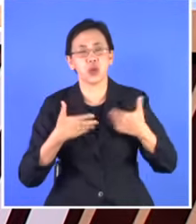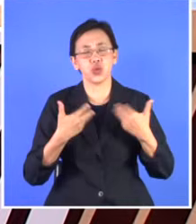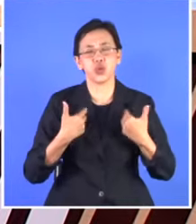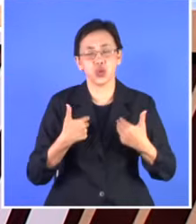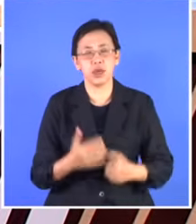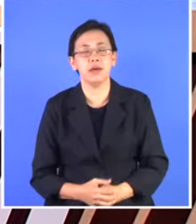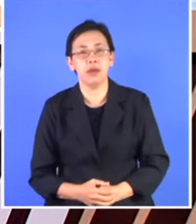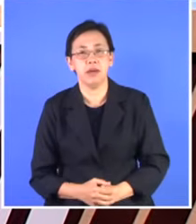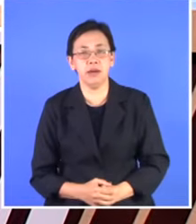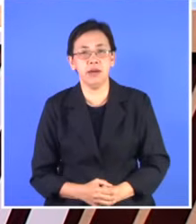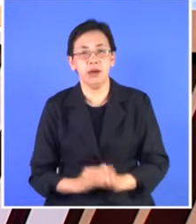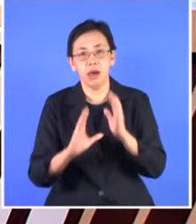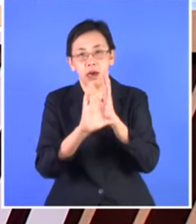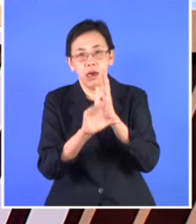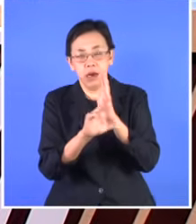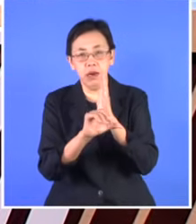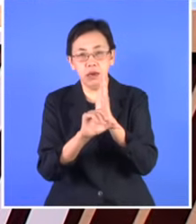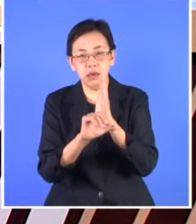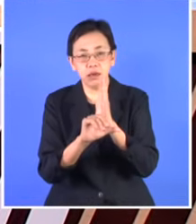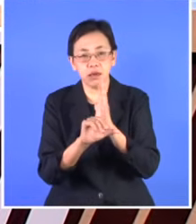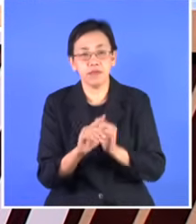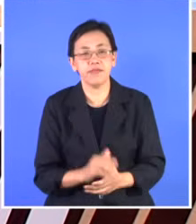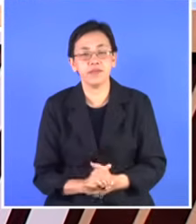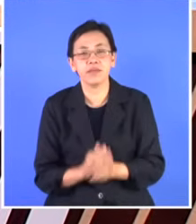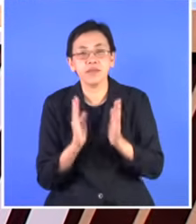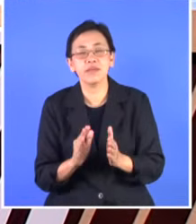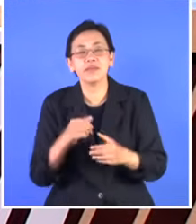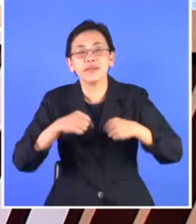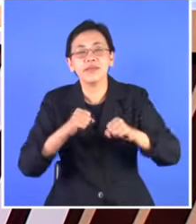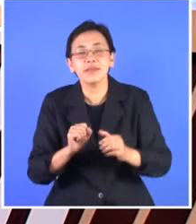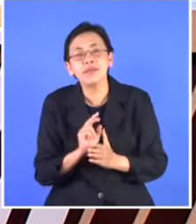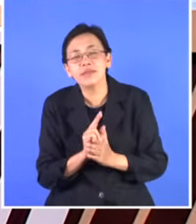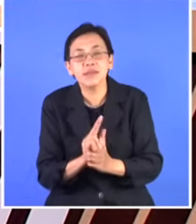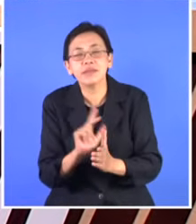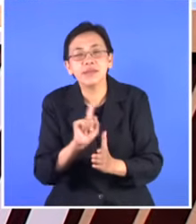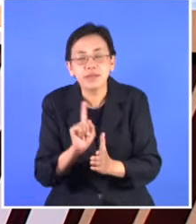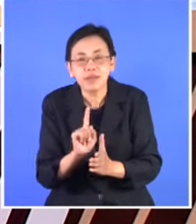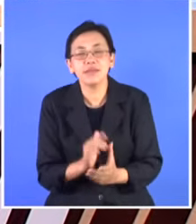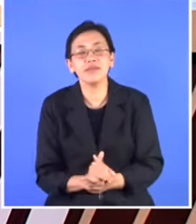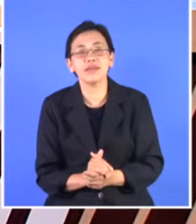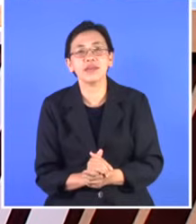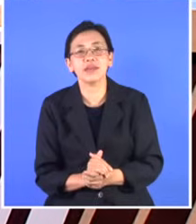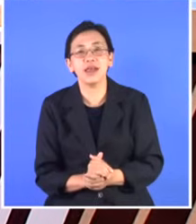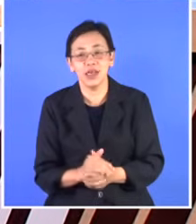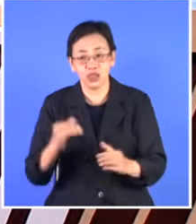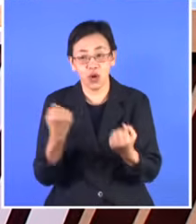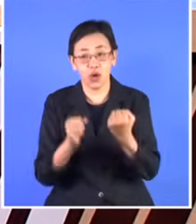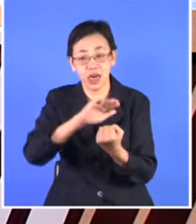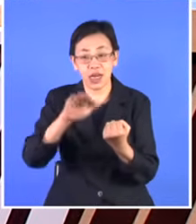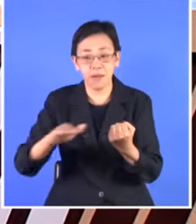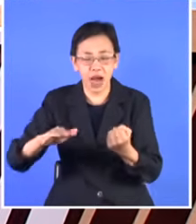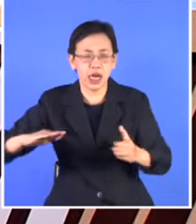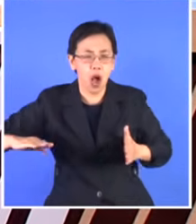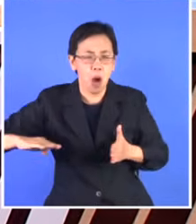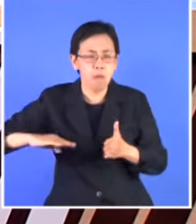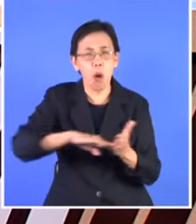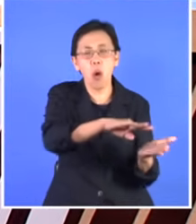เริ่มต้นกันที่จังหวัดชัยภูมิ 3ยายหลานเนี่ยขี่มอเตอร์ไซค์ไปปรากฏว่าออกจากซอยไปตัดหน้ารถกระบะนะครับถูกชนนี่